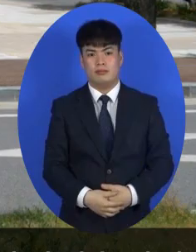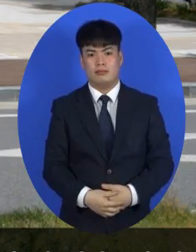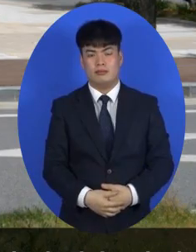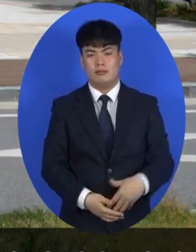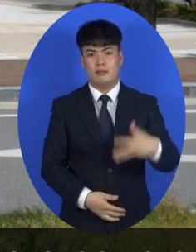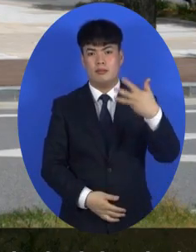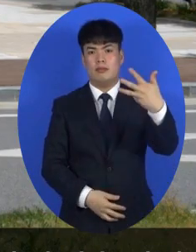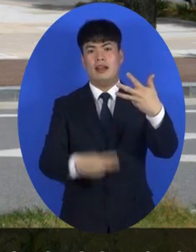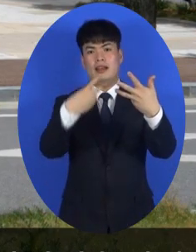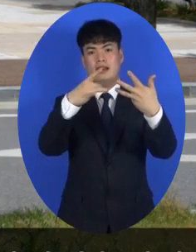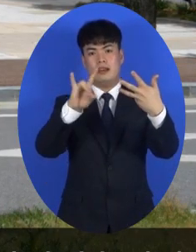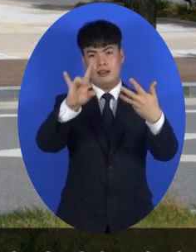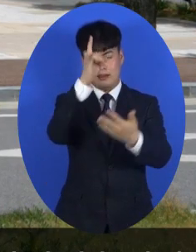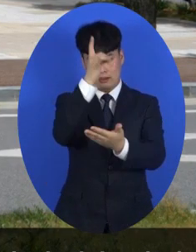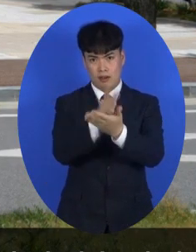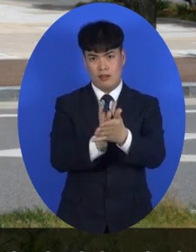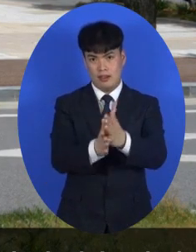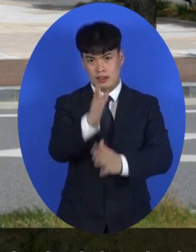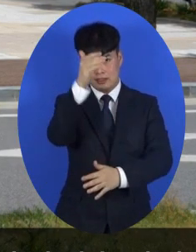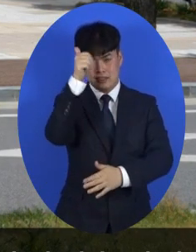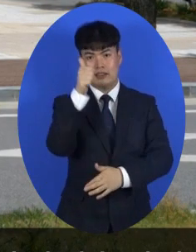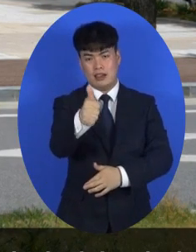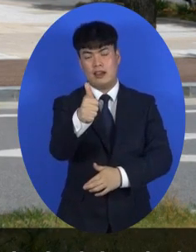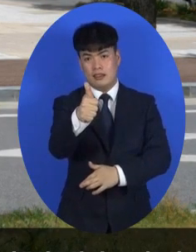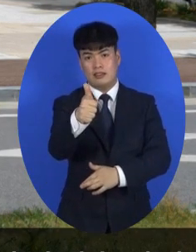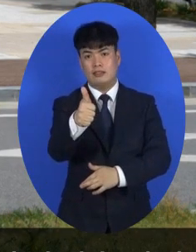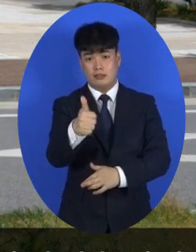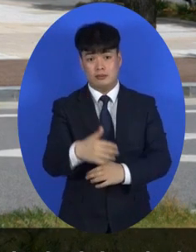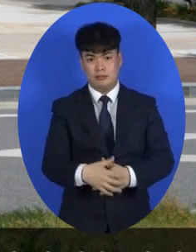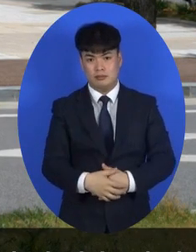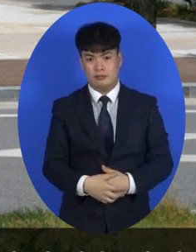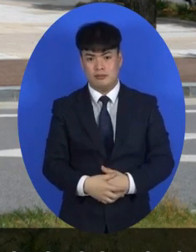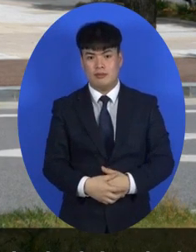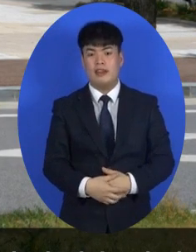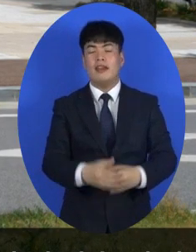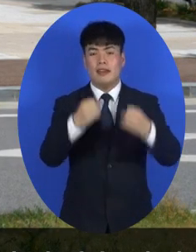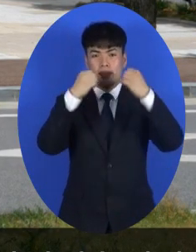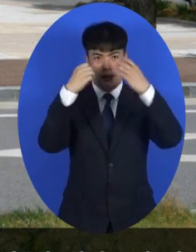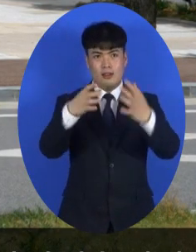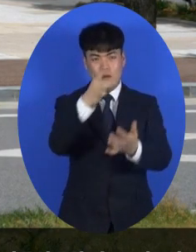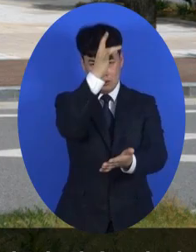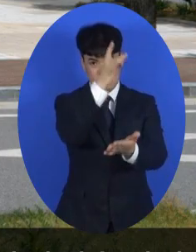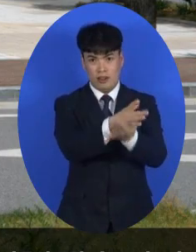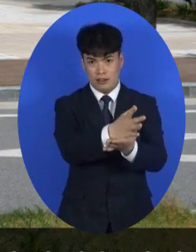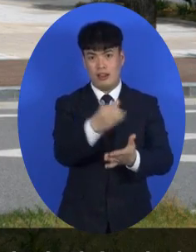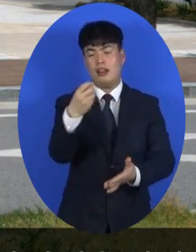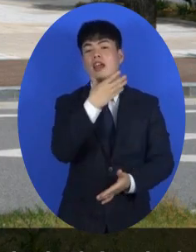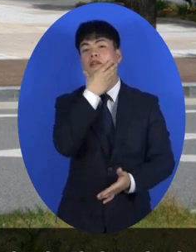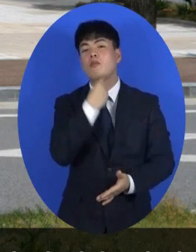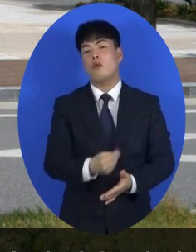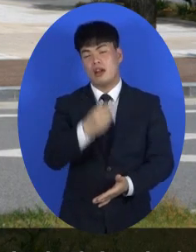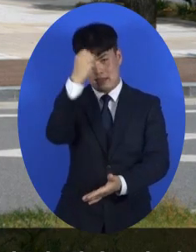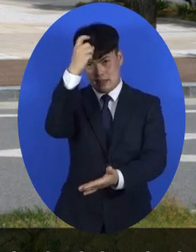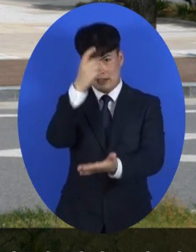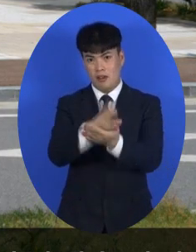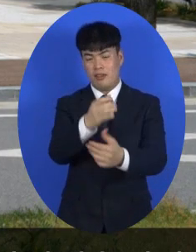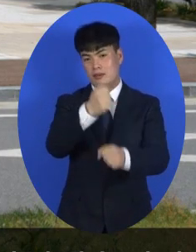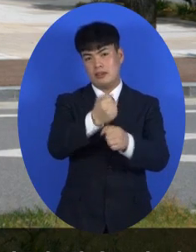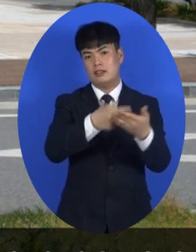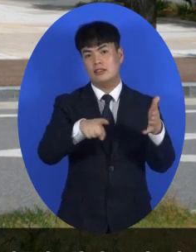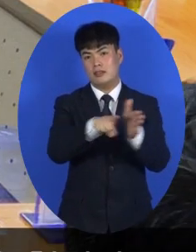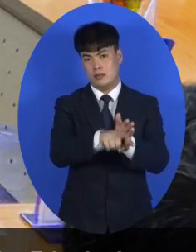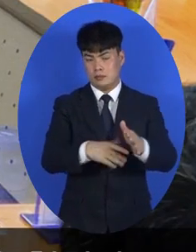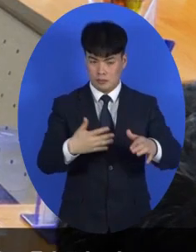민선 7기 제8대 천안시정의 소통 행보, 새로운 천안 행복한 시민을 위한 읍면동 방문이 진행됐습니다.